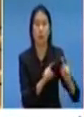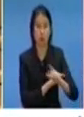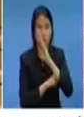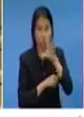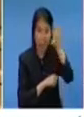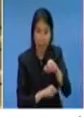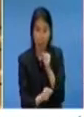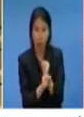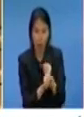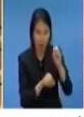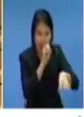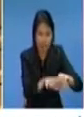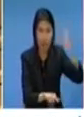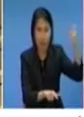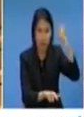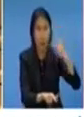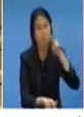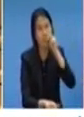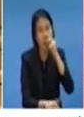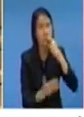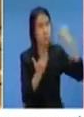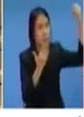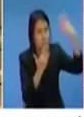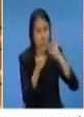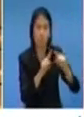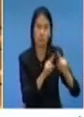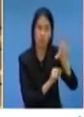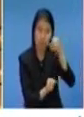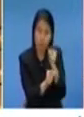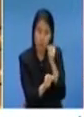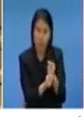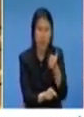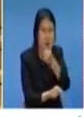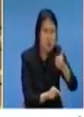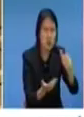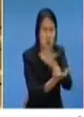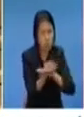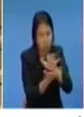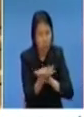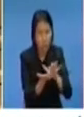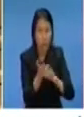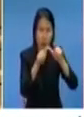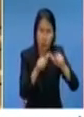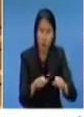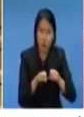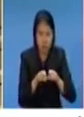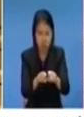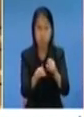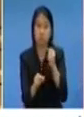ลมจากน้ำจากแสงอาทิตย์และจากอื่นๆไปพร้อมๆกันเนี่ยไม่ดีกว่